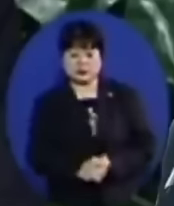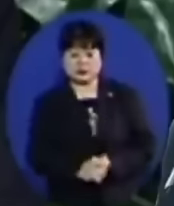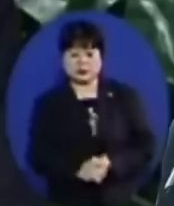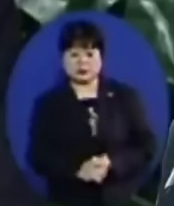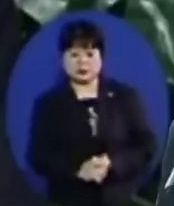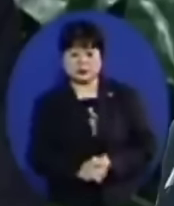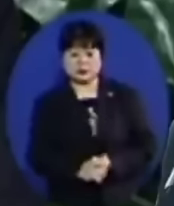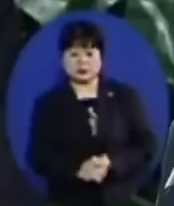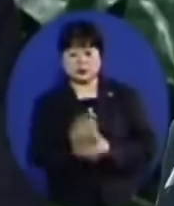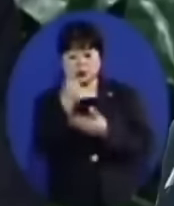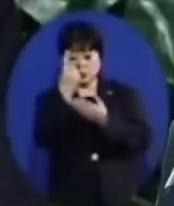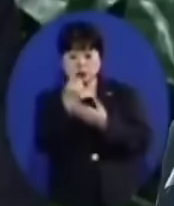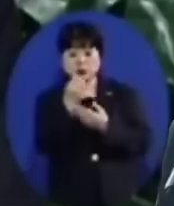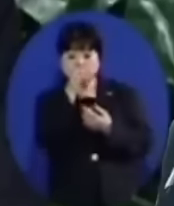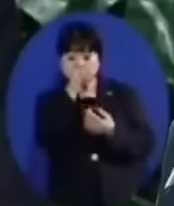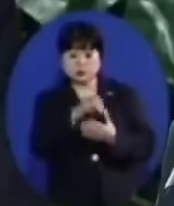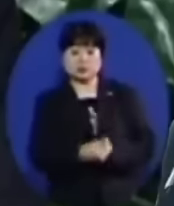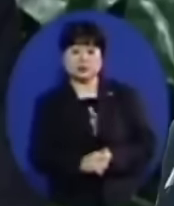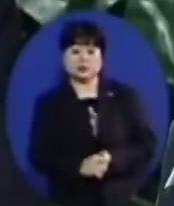꽉 찼습니다.